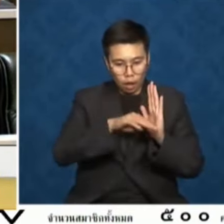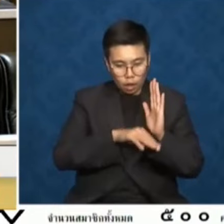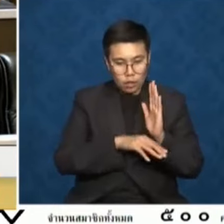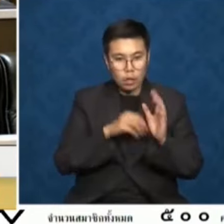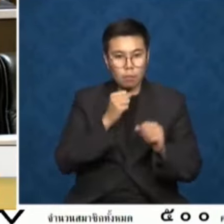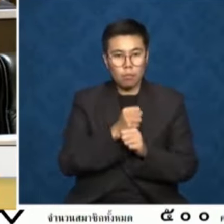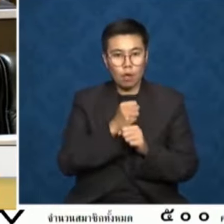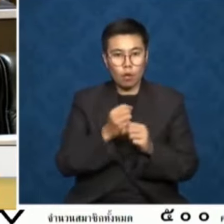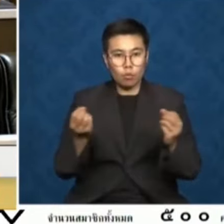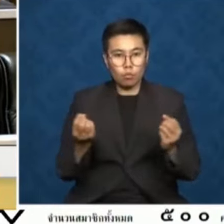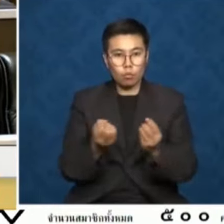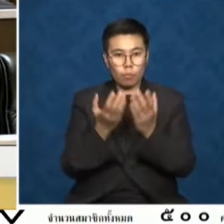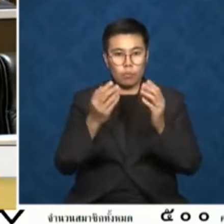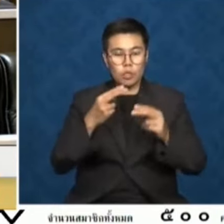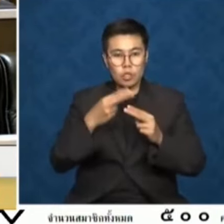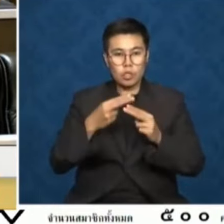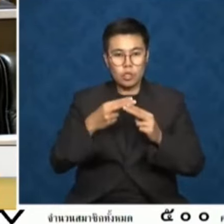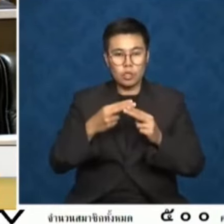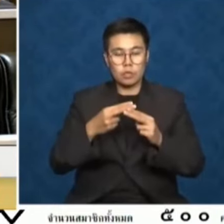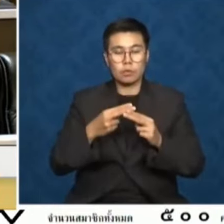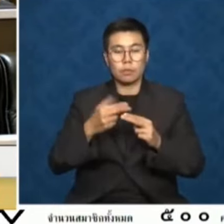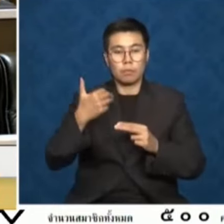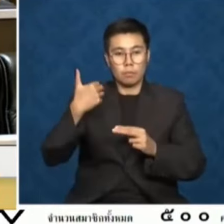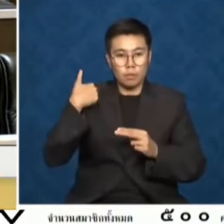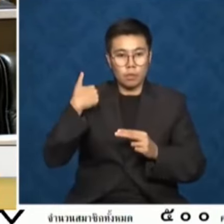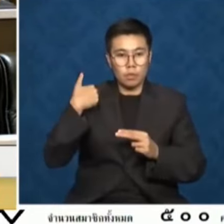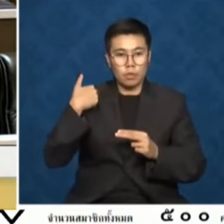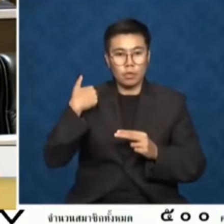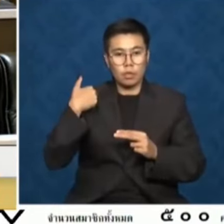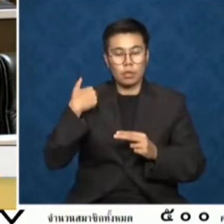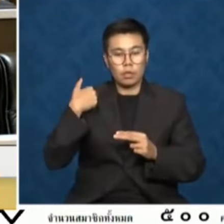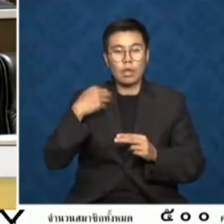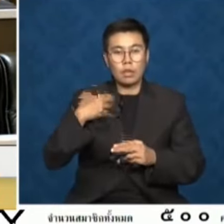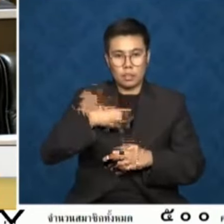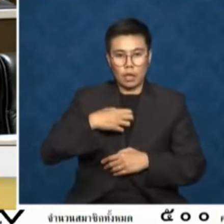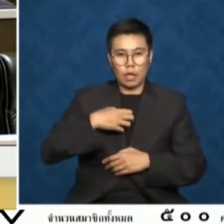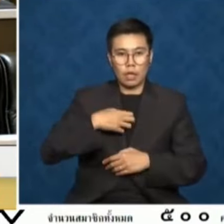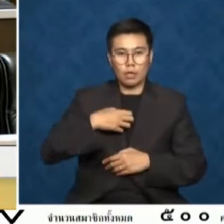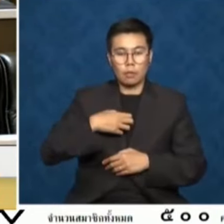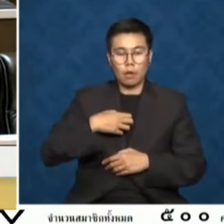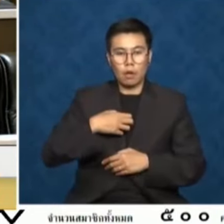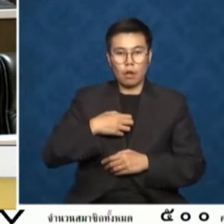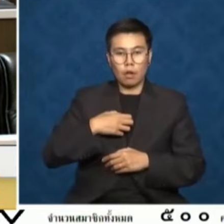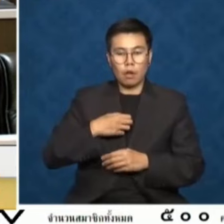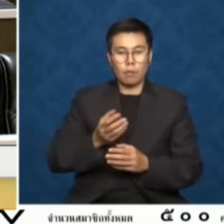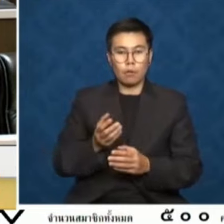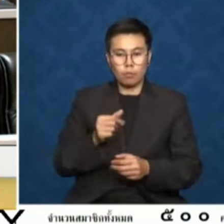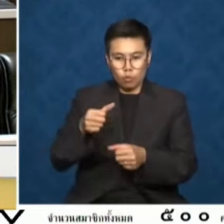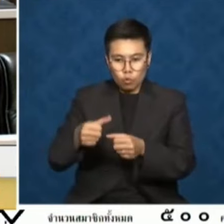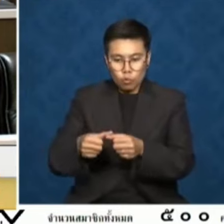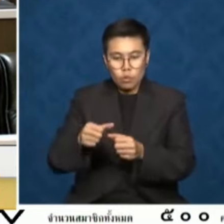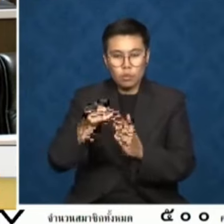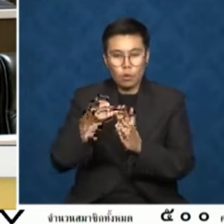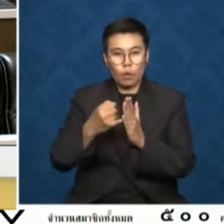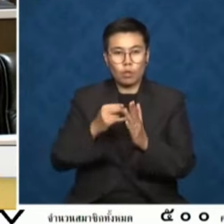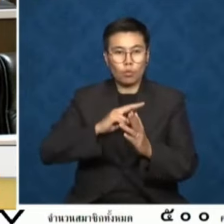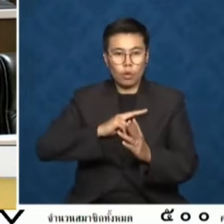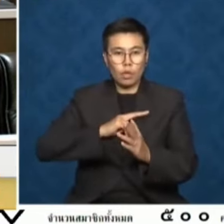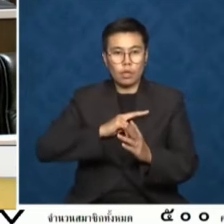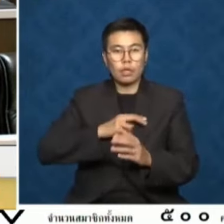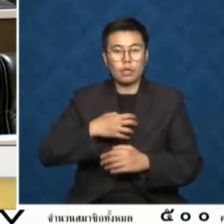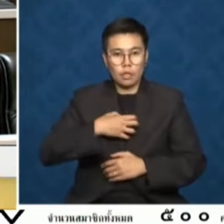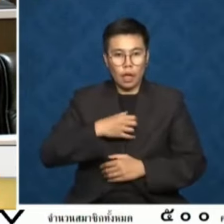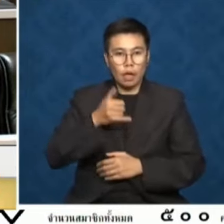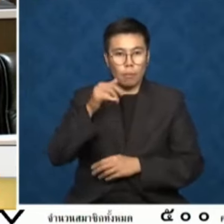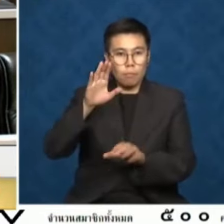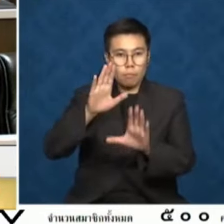ให้บุคคลที่อยู่ในบัญชีเดียวกันที่มีความประสงค์จะไปบรรจุที่จังหวัดอื่นได้รับผลกระทบไปด้วยซึ่งร่างพระราชบัญญัติ